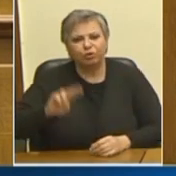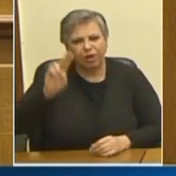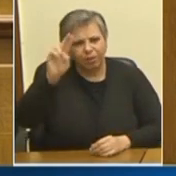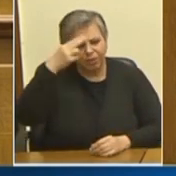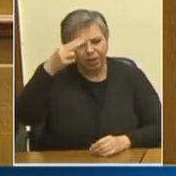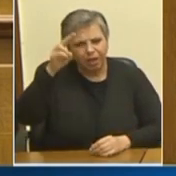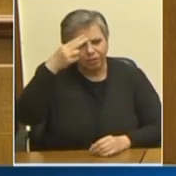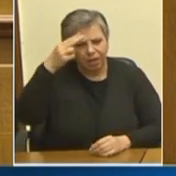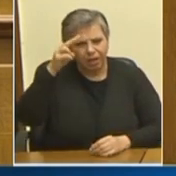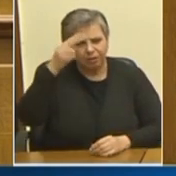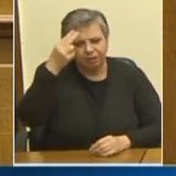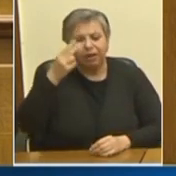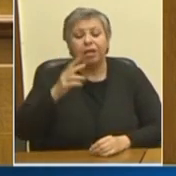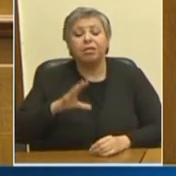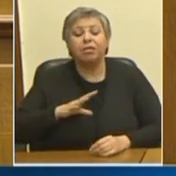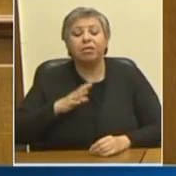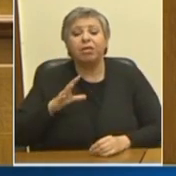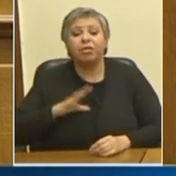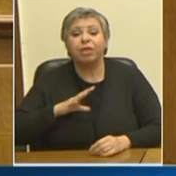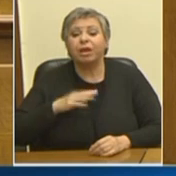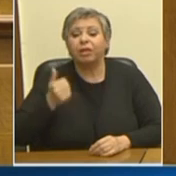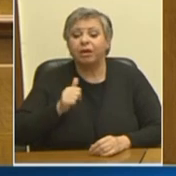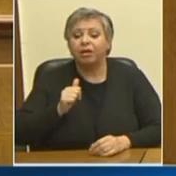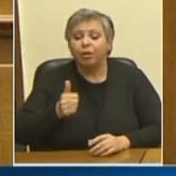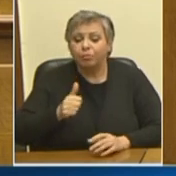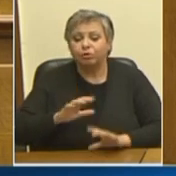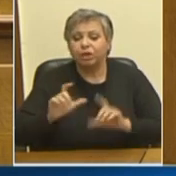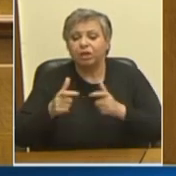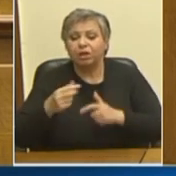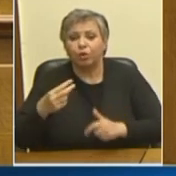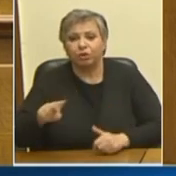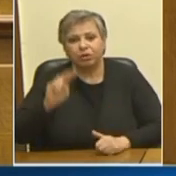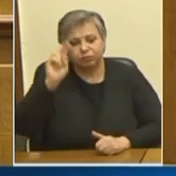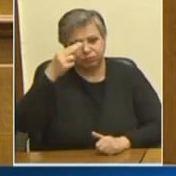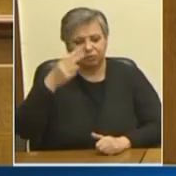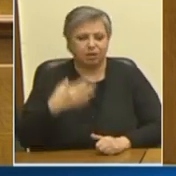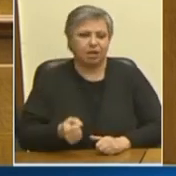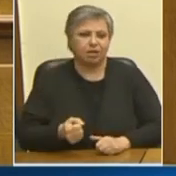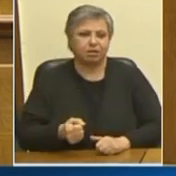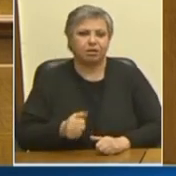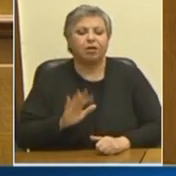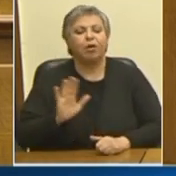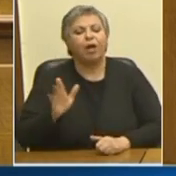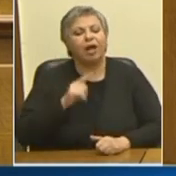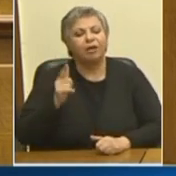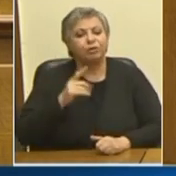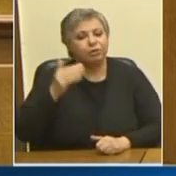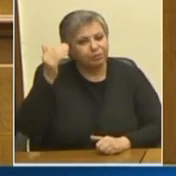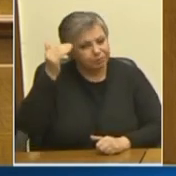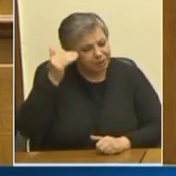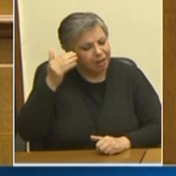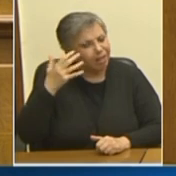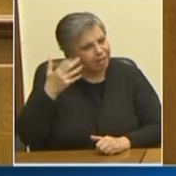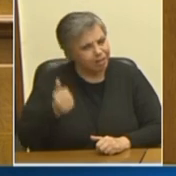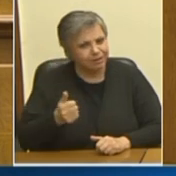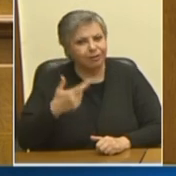και την οικογένειά του. Θεωρώ ότι έχει τη λύση να κάνει εκλογές και να πετάξει